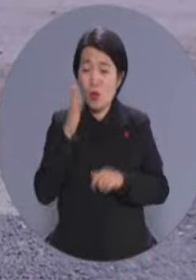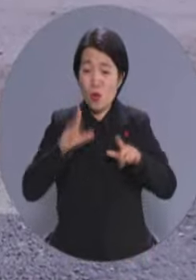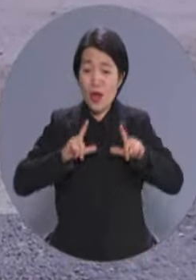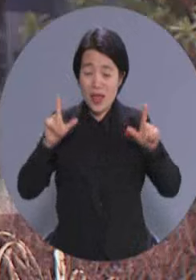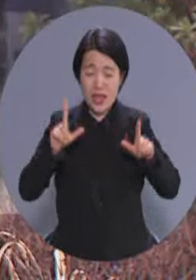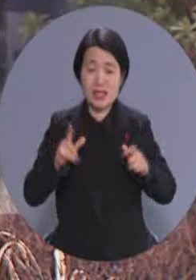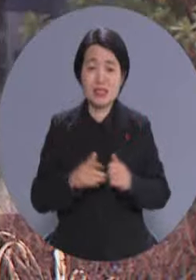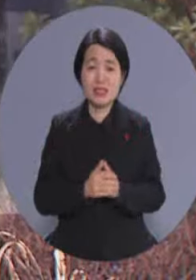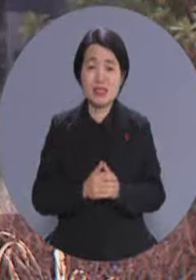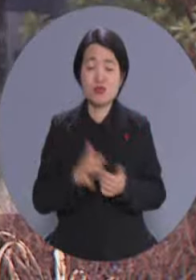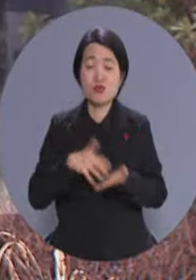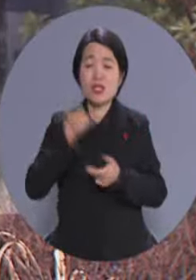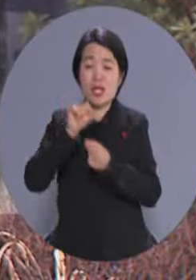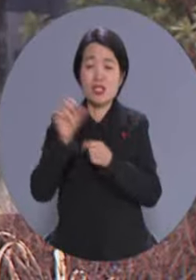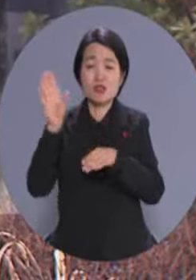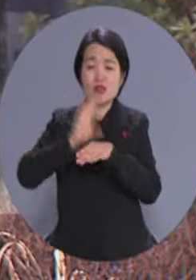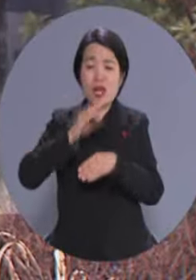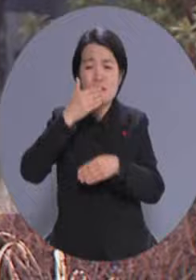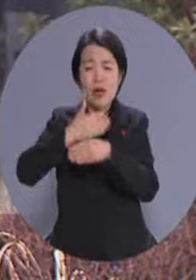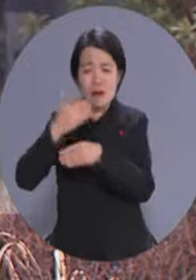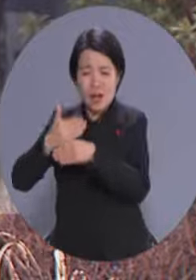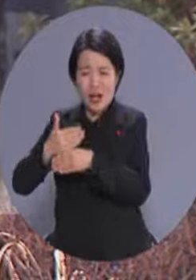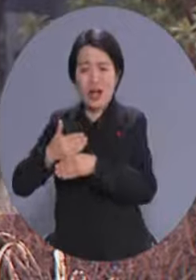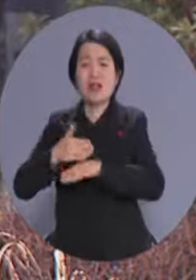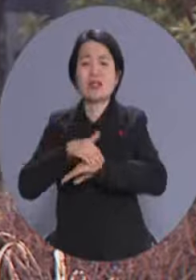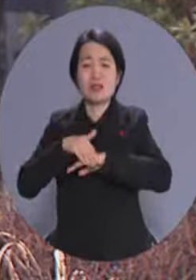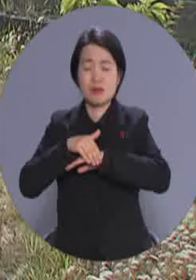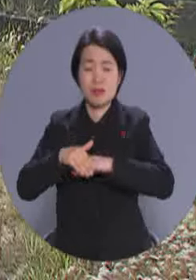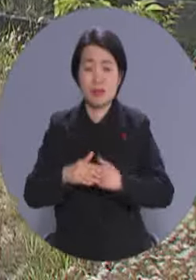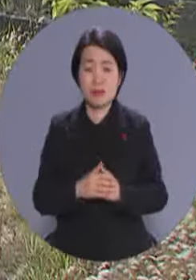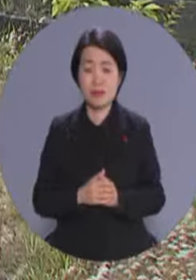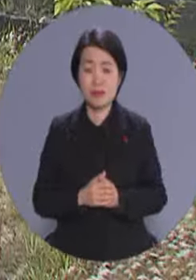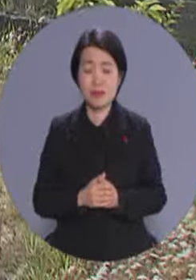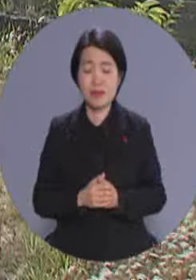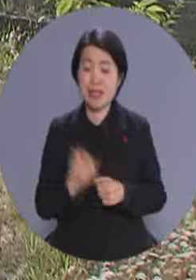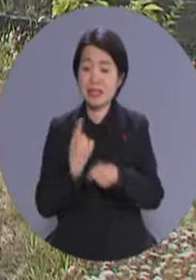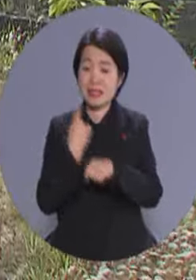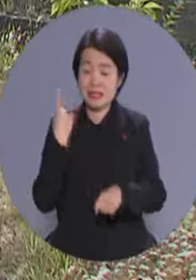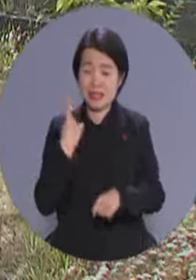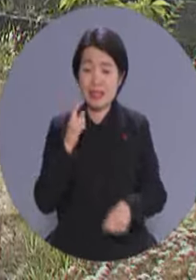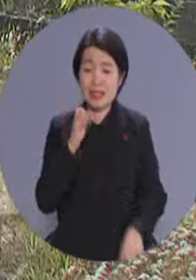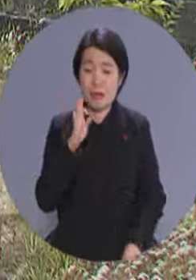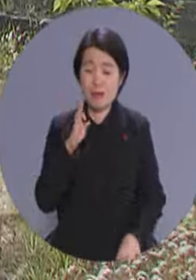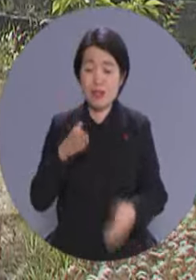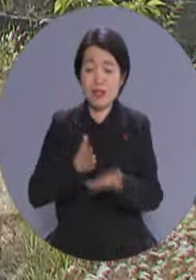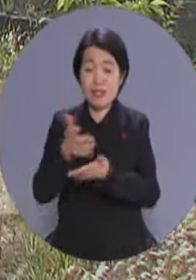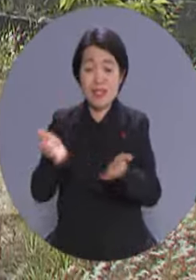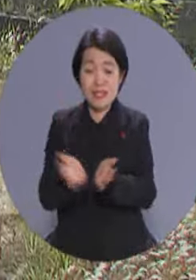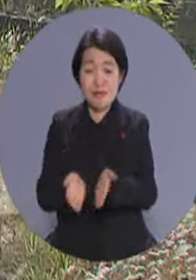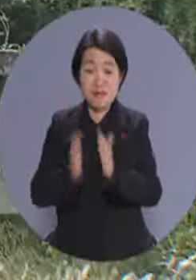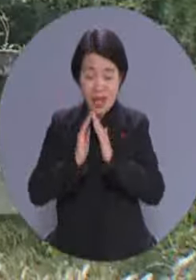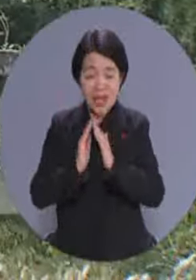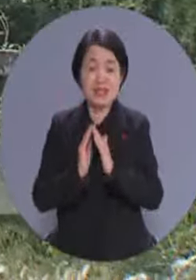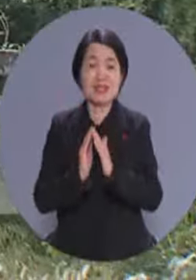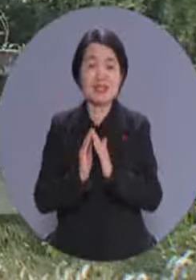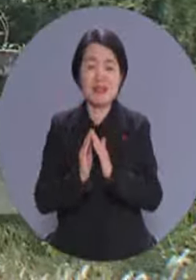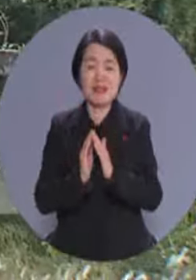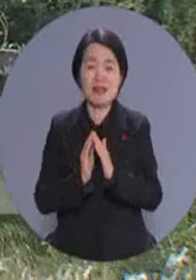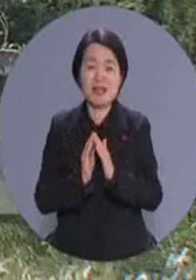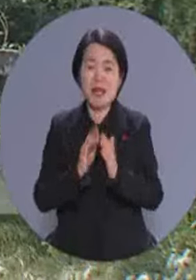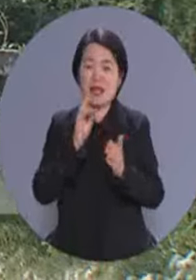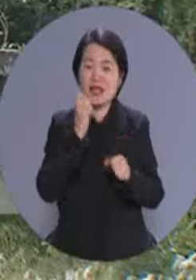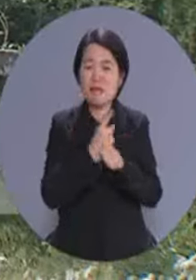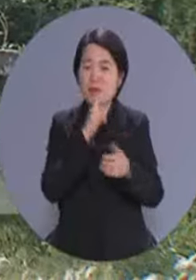분교를 비롯해 다섯 곳이 추가로 문을 닫을 예정입니다 지난해 TF 팀을 구성한 전남교육청은 매각된 곳을